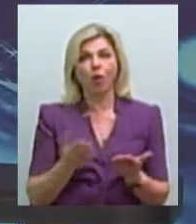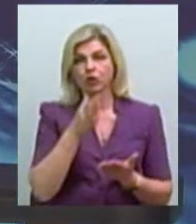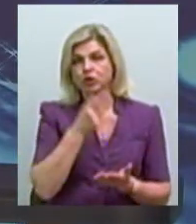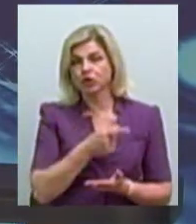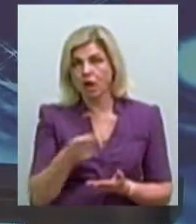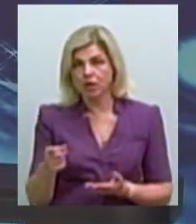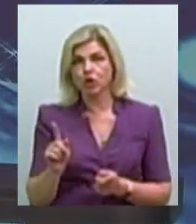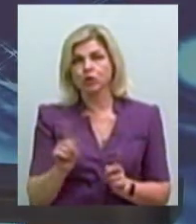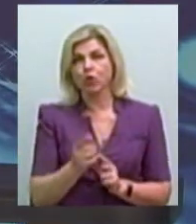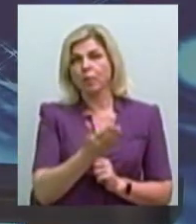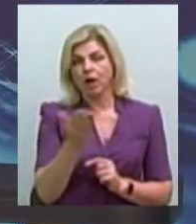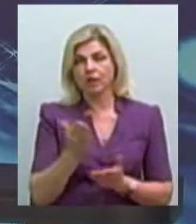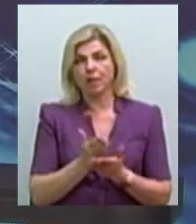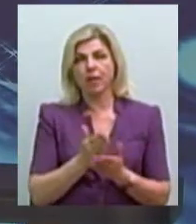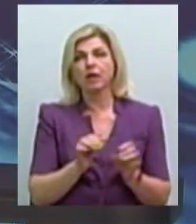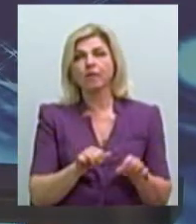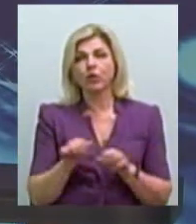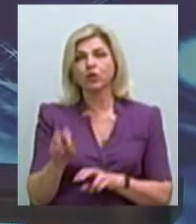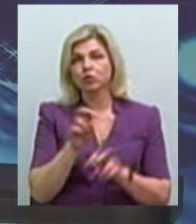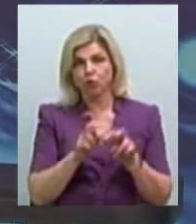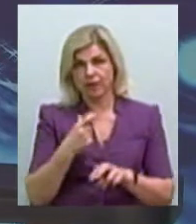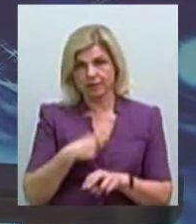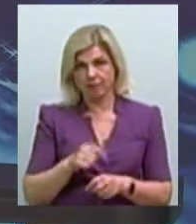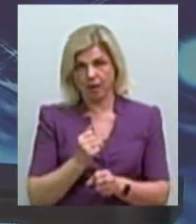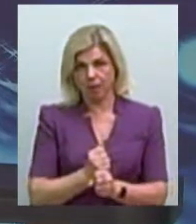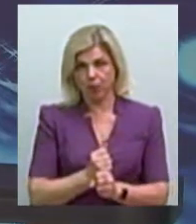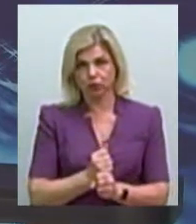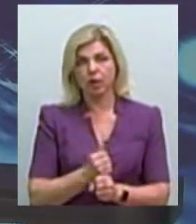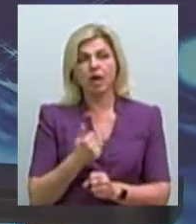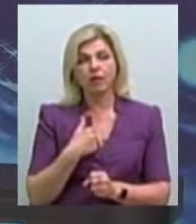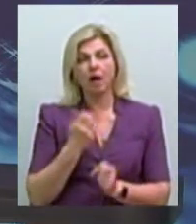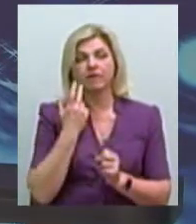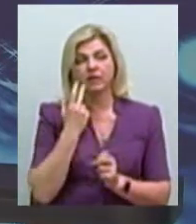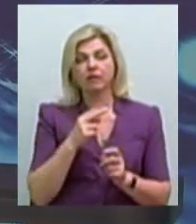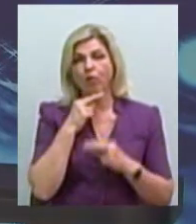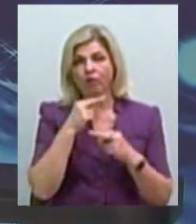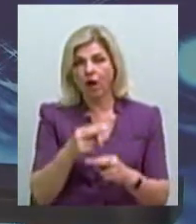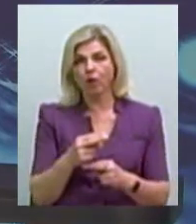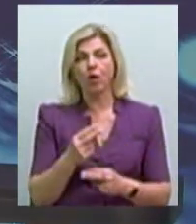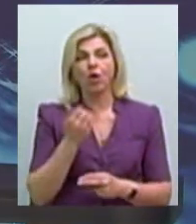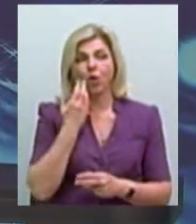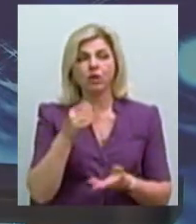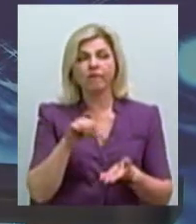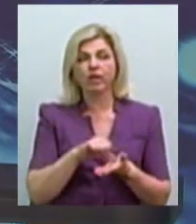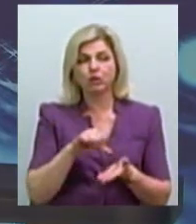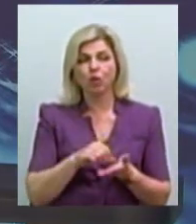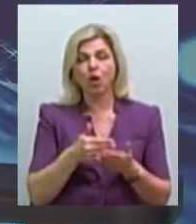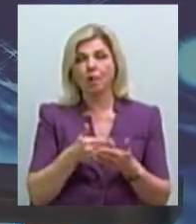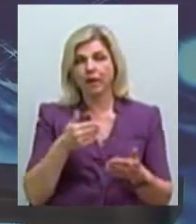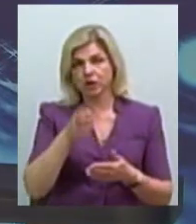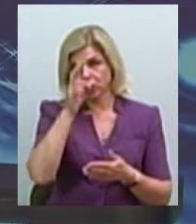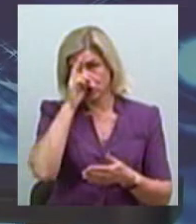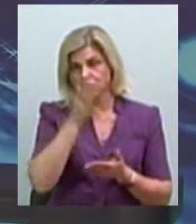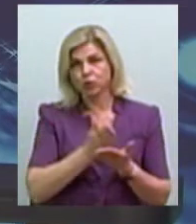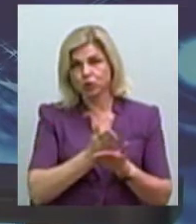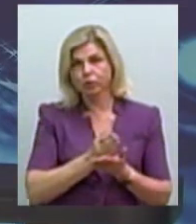того, щоб вони мали можливість за цей час підшукувати собі роботу. До речі, я завжди звертаю увагу, коли виступаю і перед державними